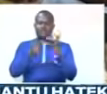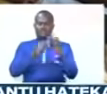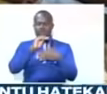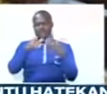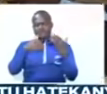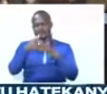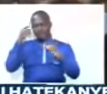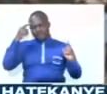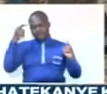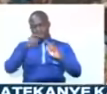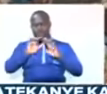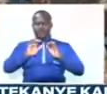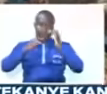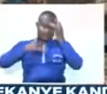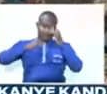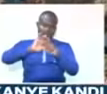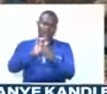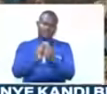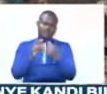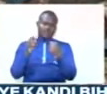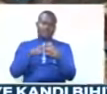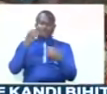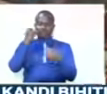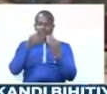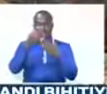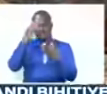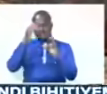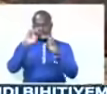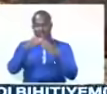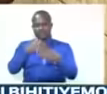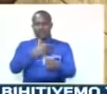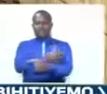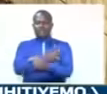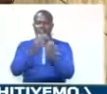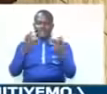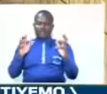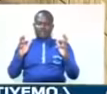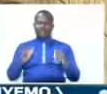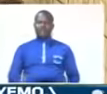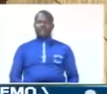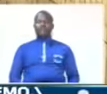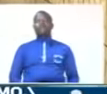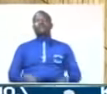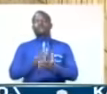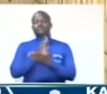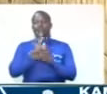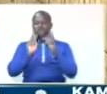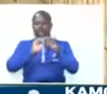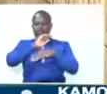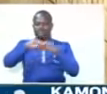byose bikaba bigamije kwirinda icyorezo cya COVID-19 n'ubwo bazi neza ko ubakingiwe. nyina abantu bose